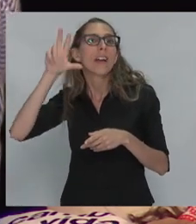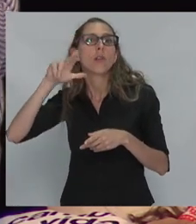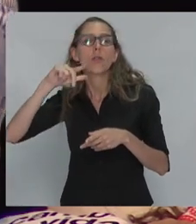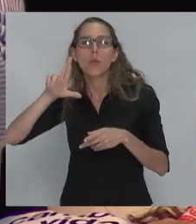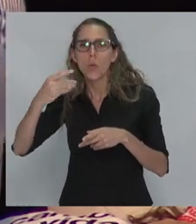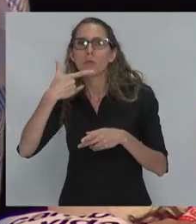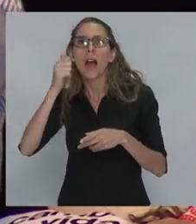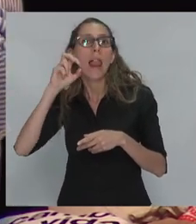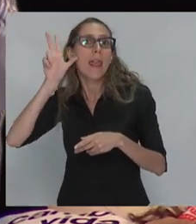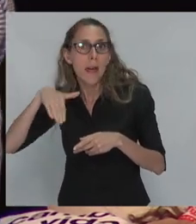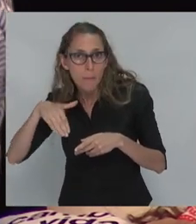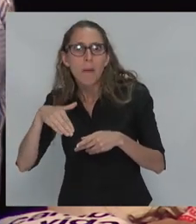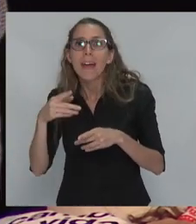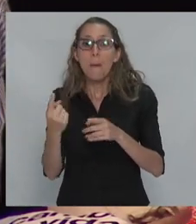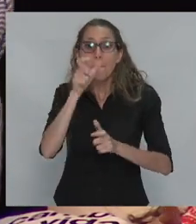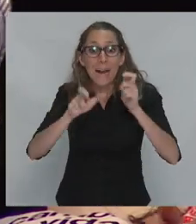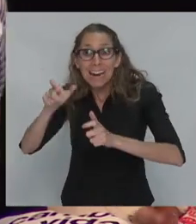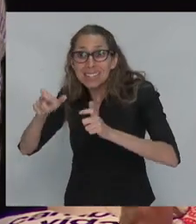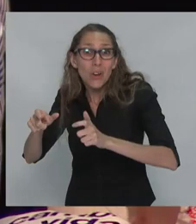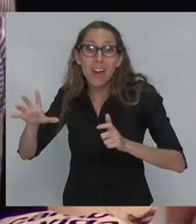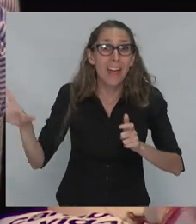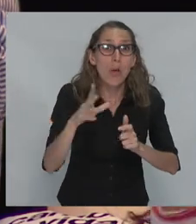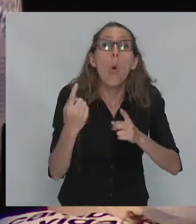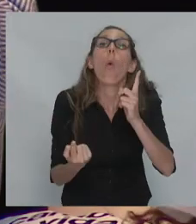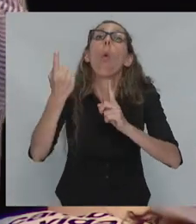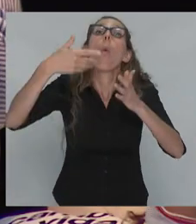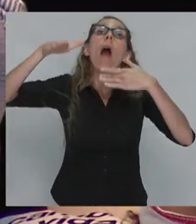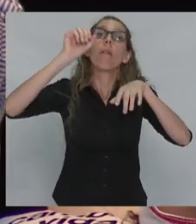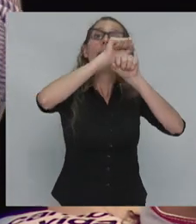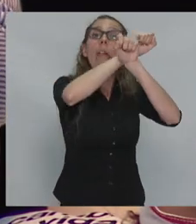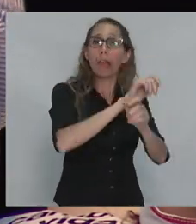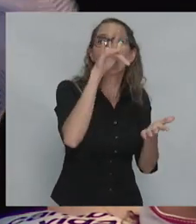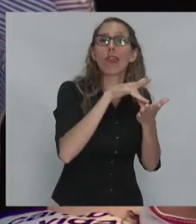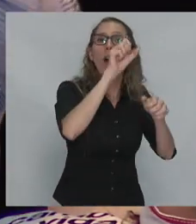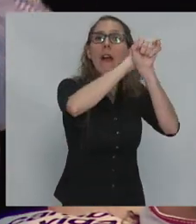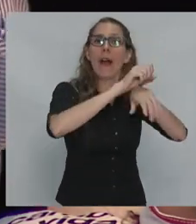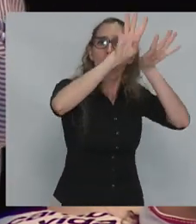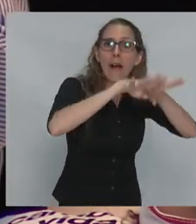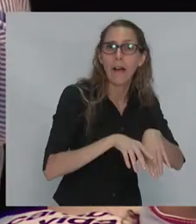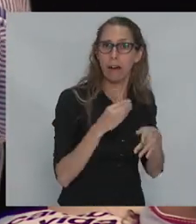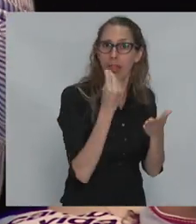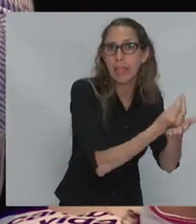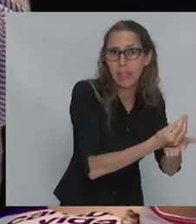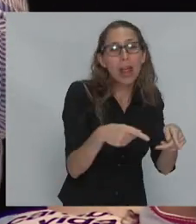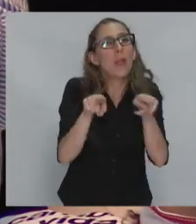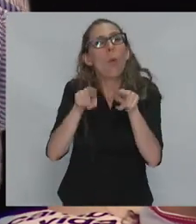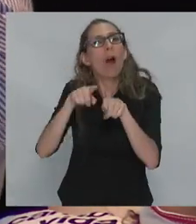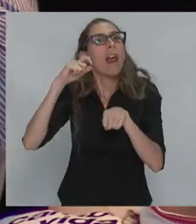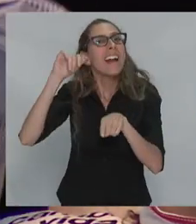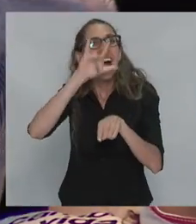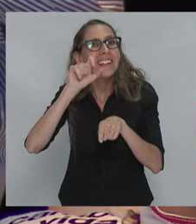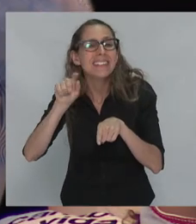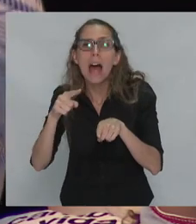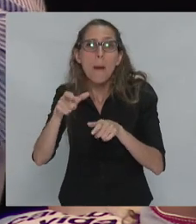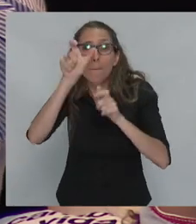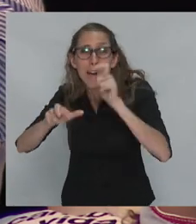un Palestinien qui n'est pas passé une fois en prison. Ça vous donne une idée de la répression et ça vous donne une